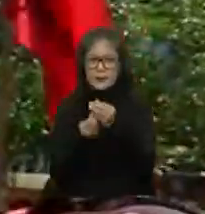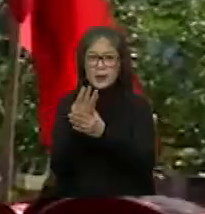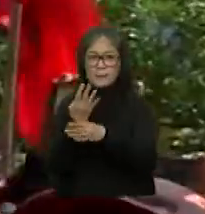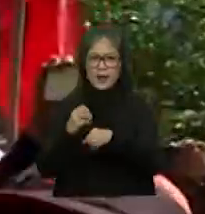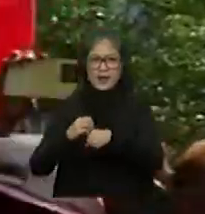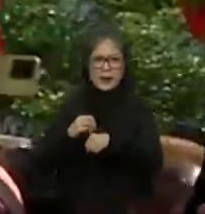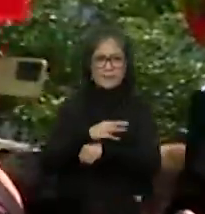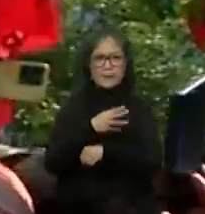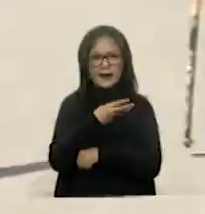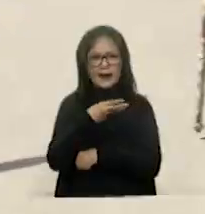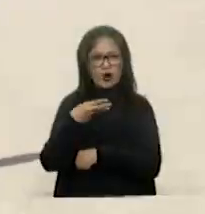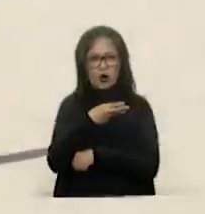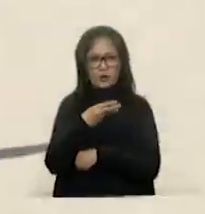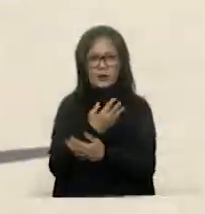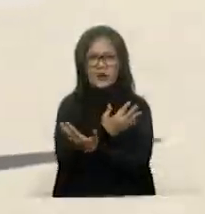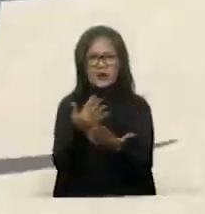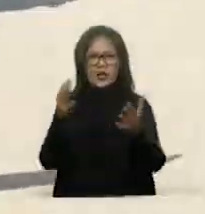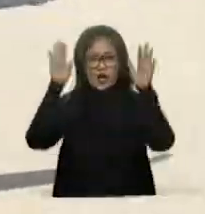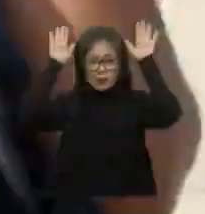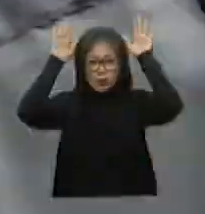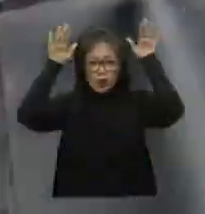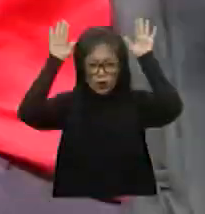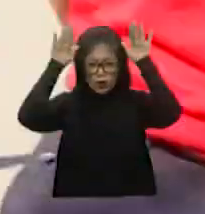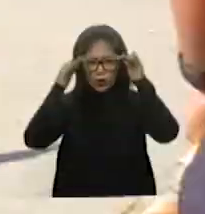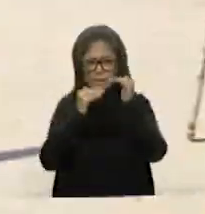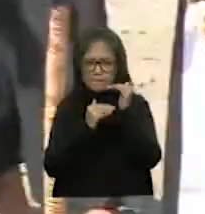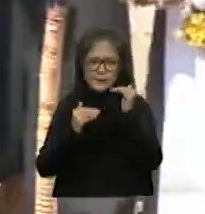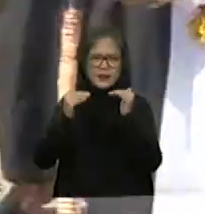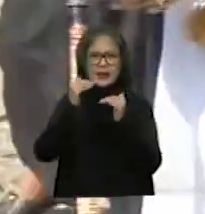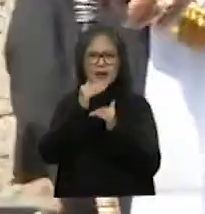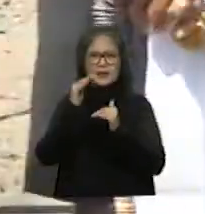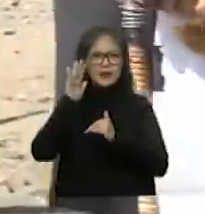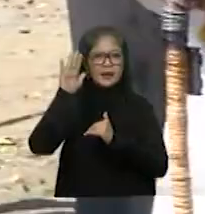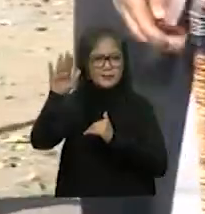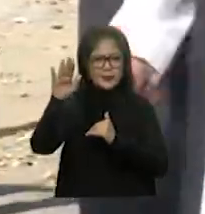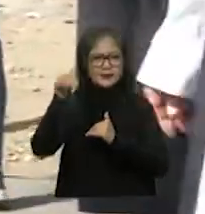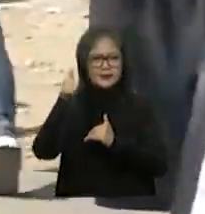dan berdampak pada perekonomian rakyat Ponorogo agar semakin meningkat ke depannya.